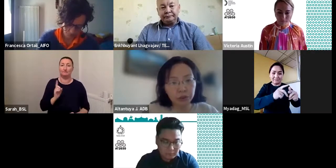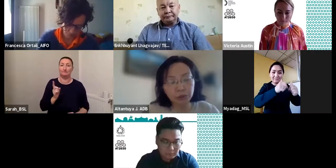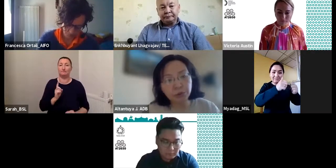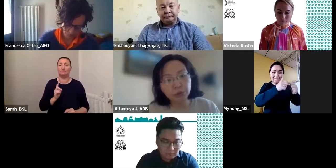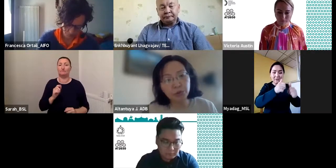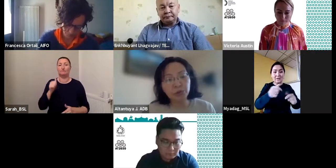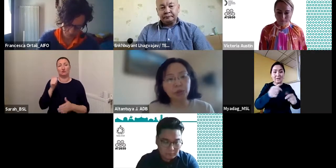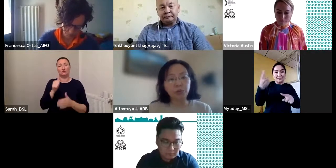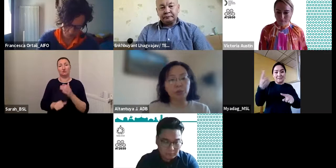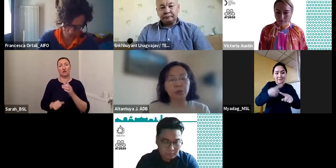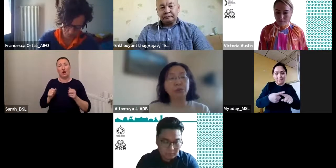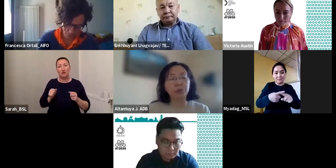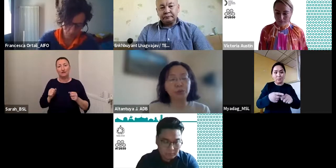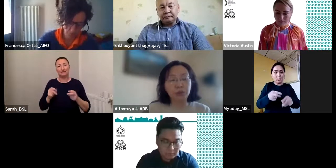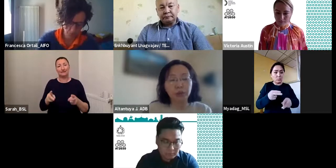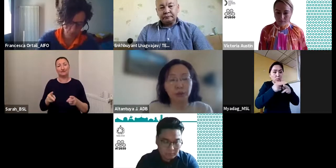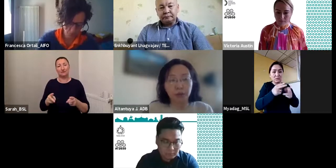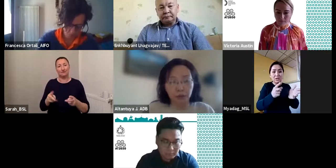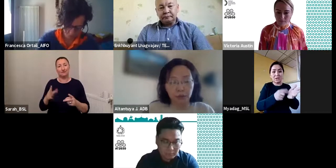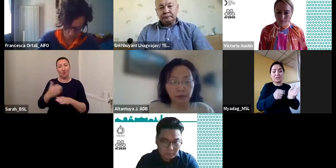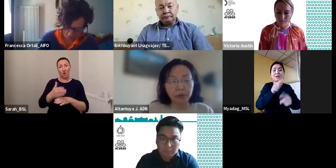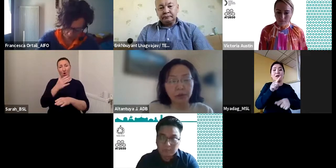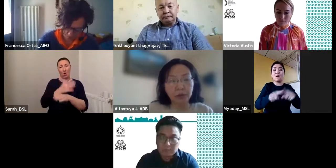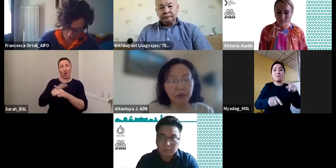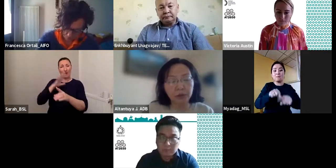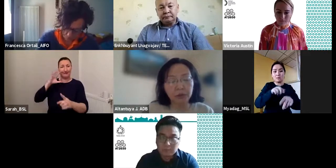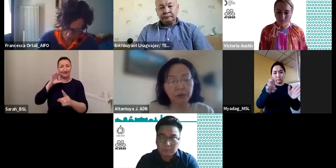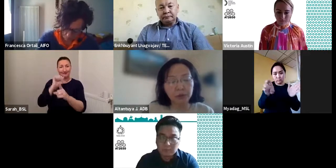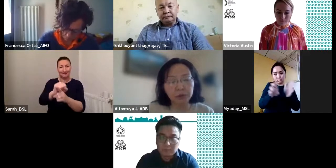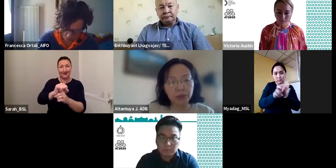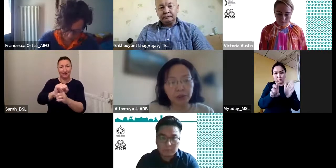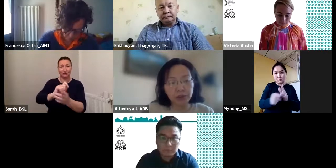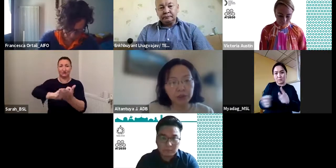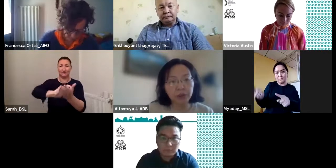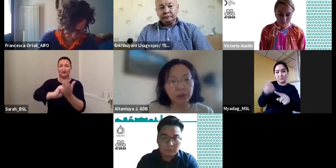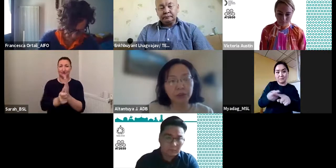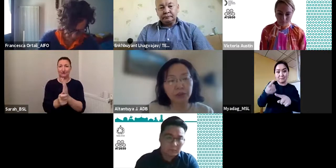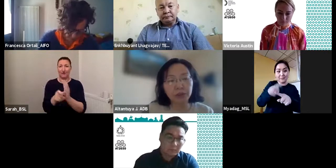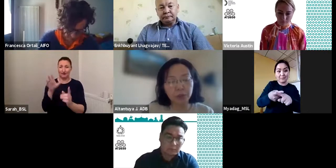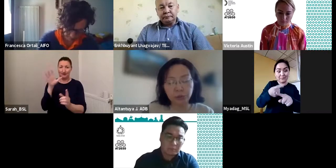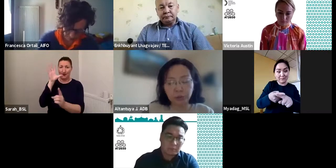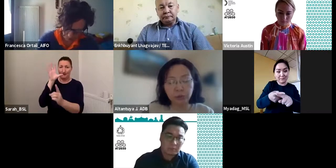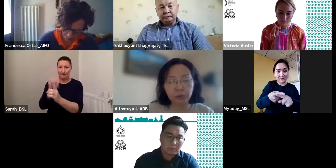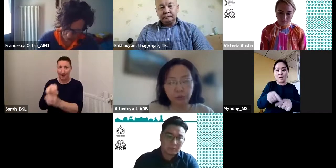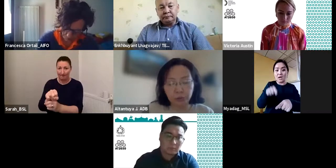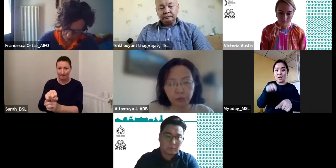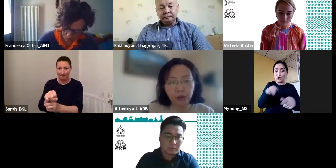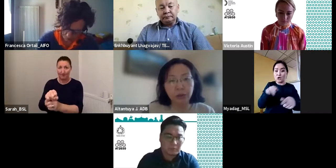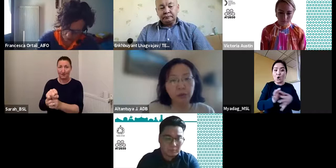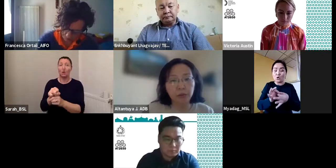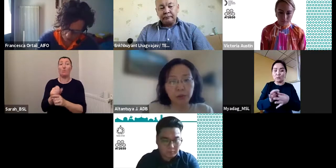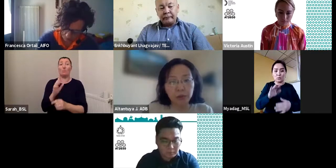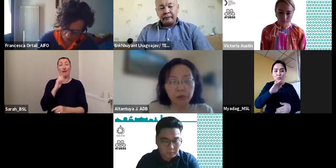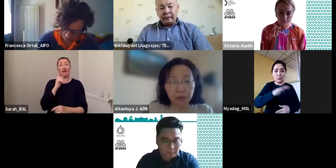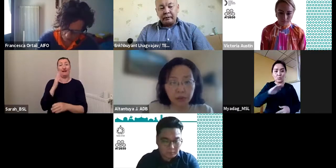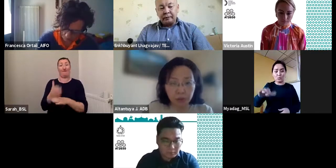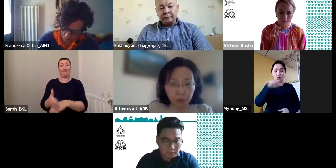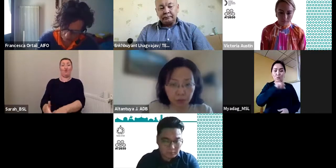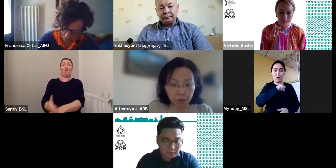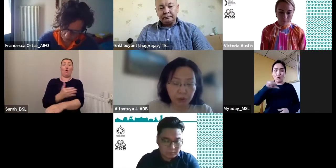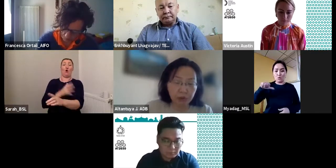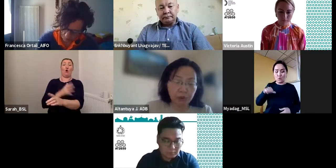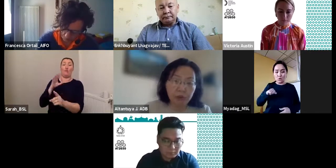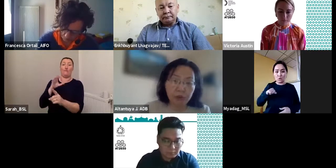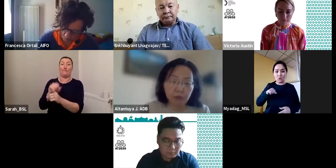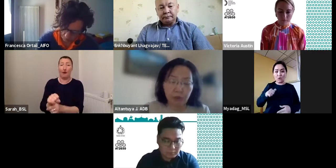тодорхой хэрэгтэй тусламж үйлчилгээг үзүүлэх боломж нь нэмэгдээд тэр хугацаагаараа тэр чигээрээ тэр хүүхэд бол нөө хүмүүстэй зэрэгцэж,